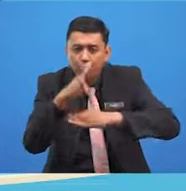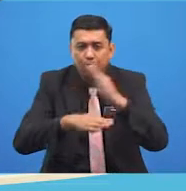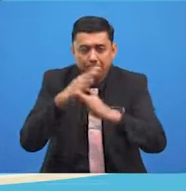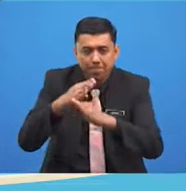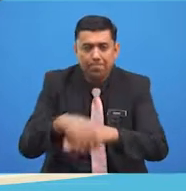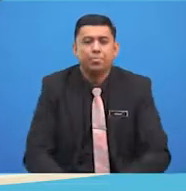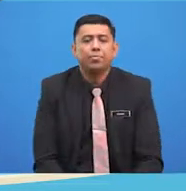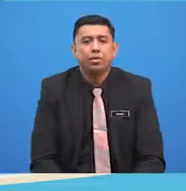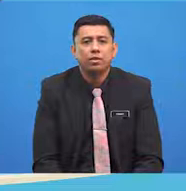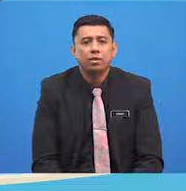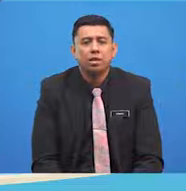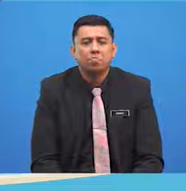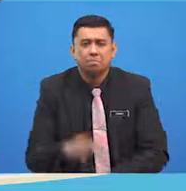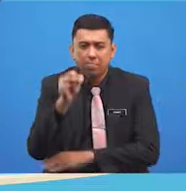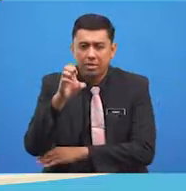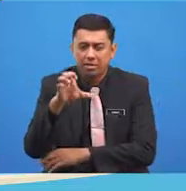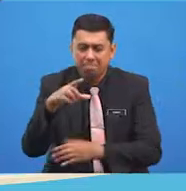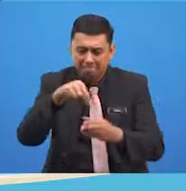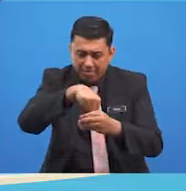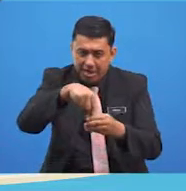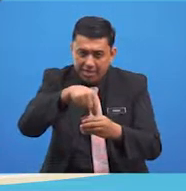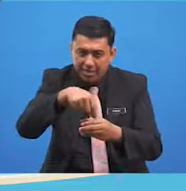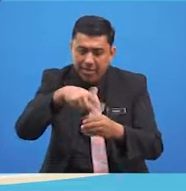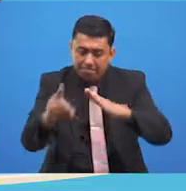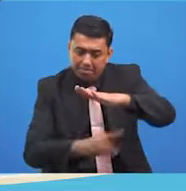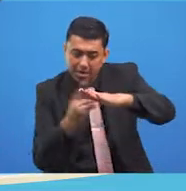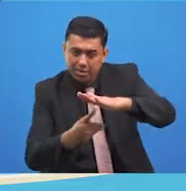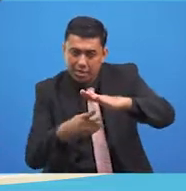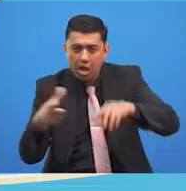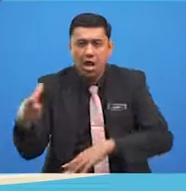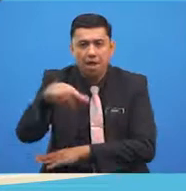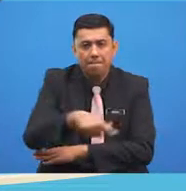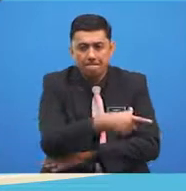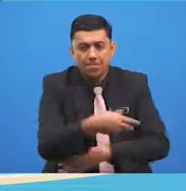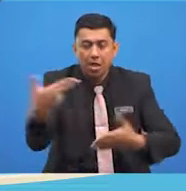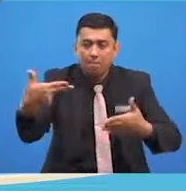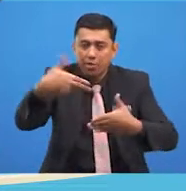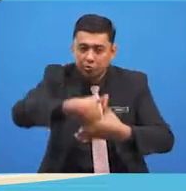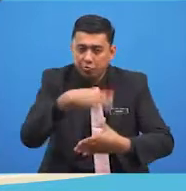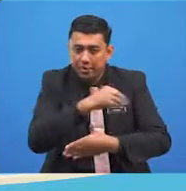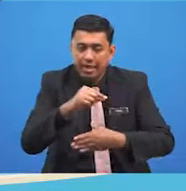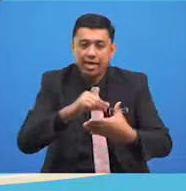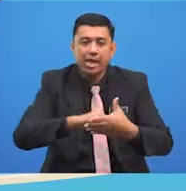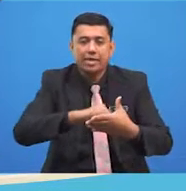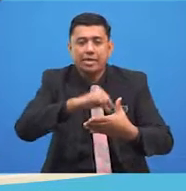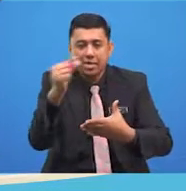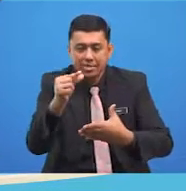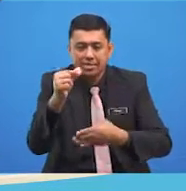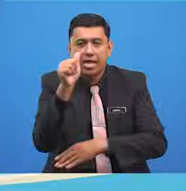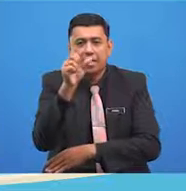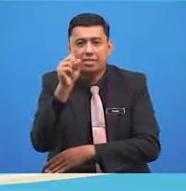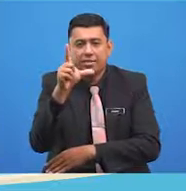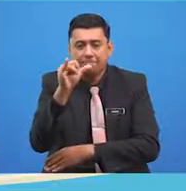Seterusnya, terdapat sumber mineral yang digali di dasar laut seperti petroleum dan gas asli.